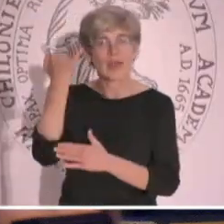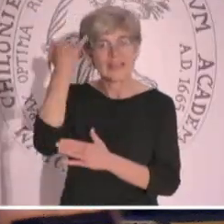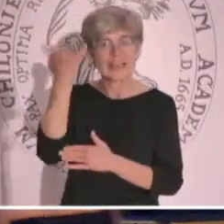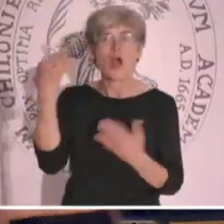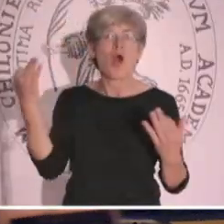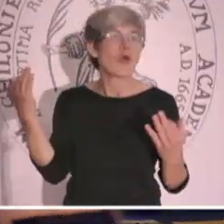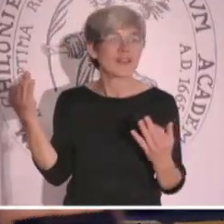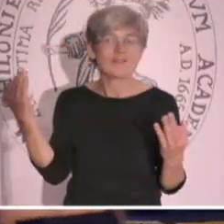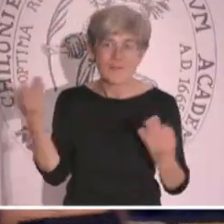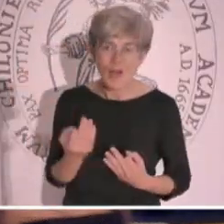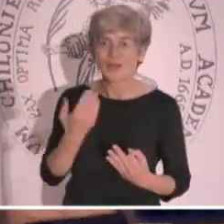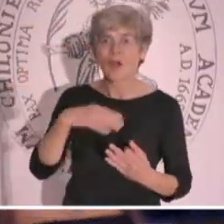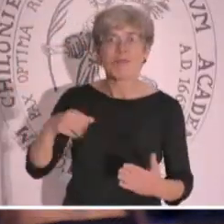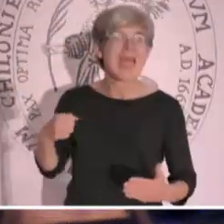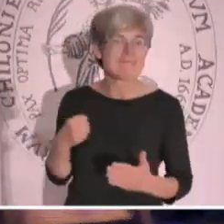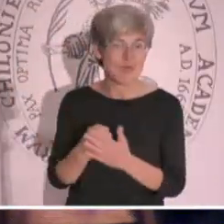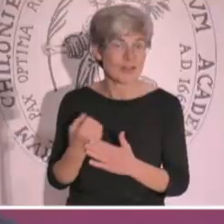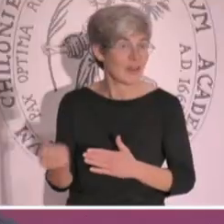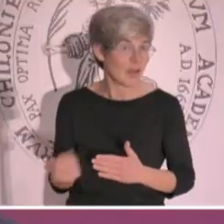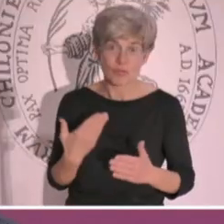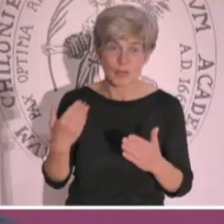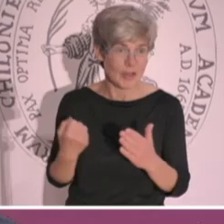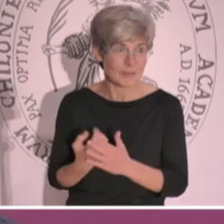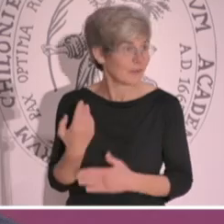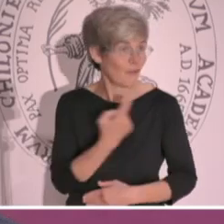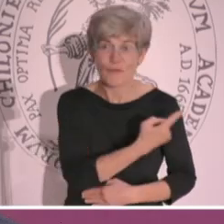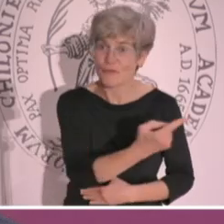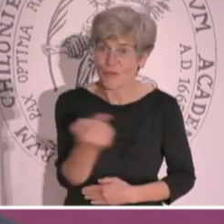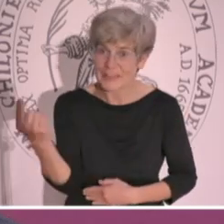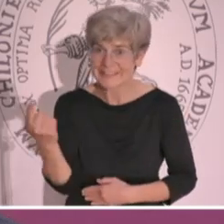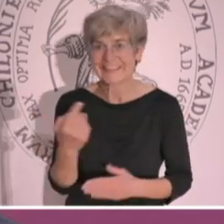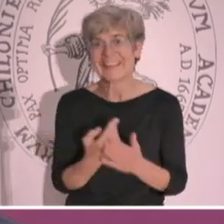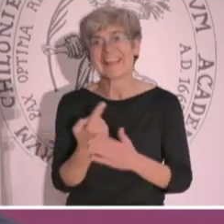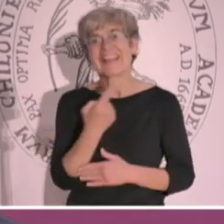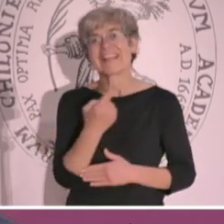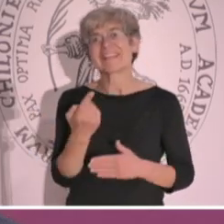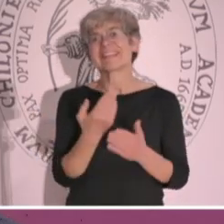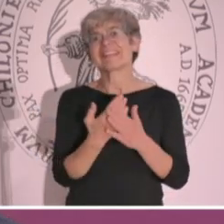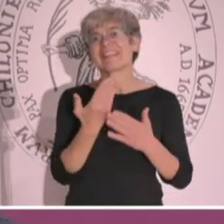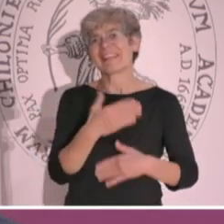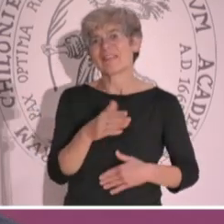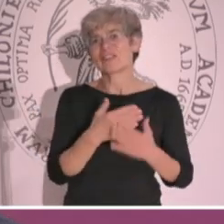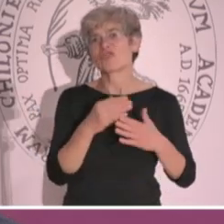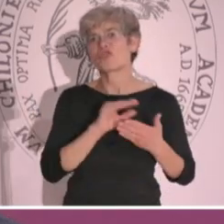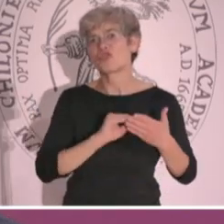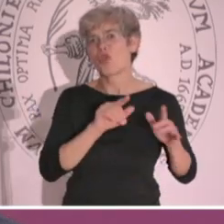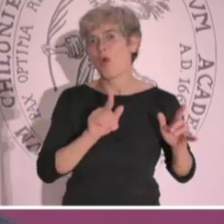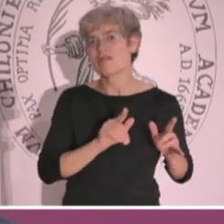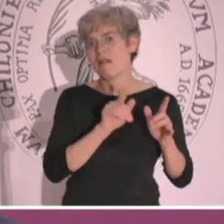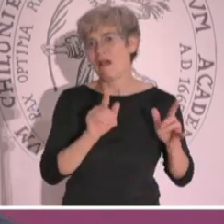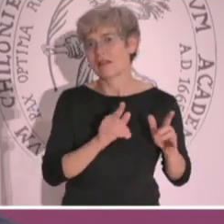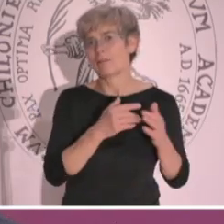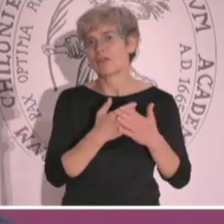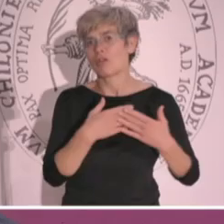neuen Studierenden, die das ja vielleicht aus den Schulen mehr oder weniger gut, aber mit vielen Ideen mitbekommen haben. Da werden wir